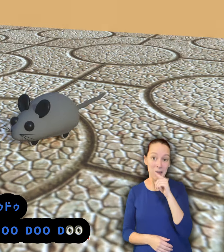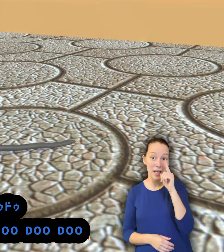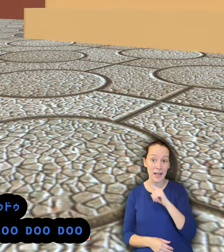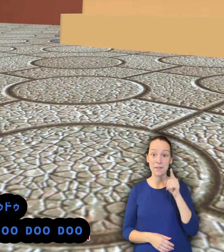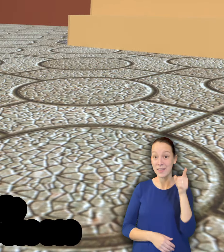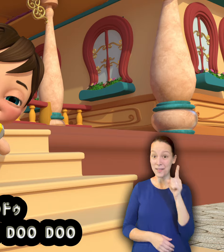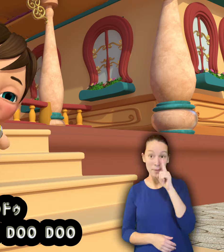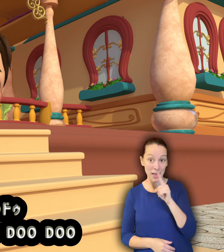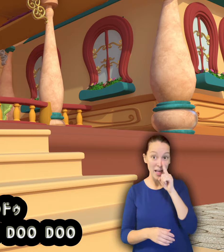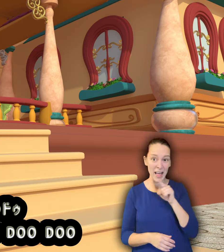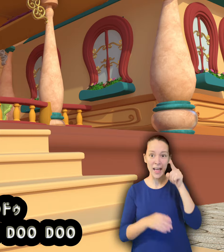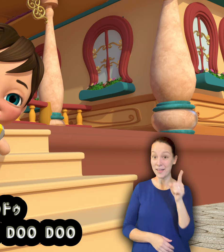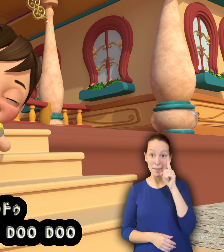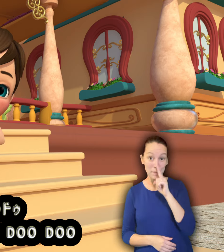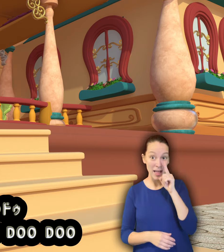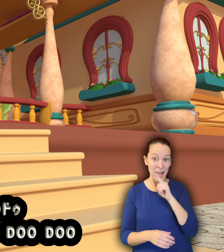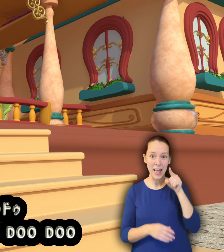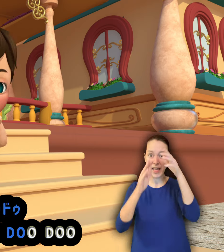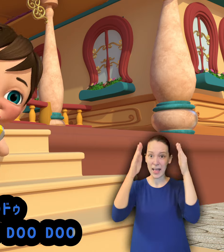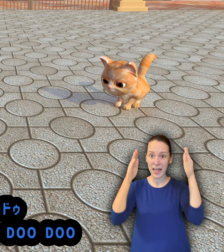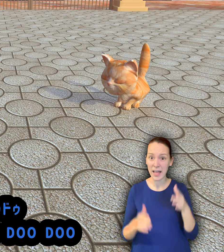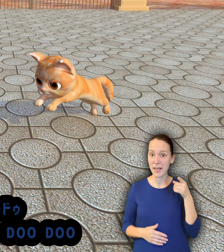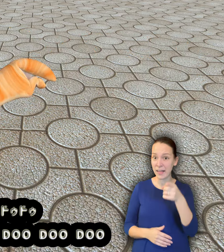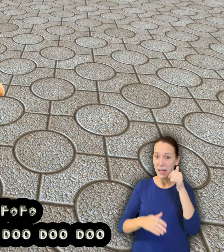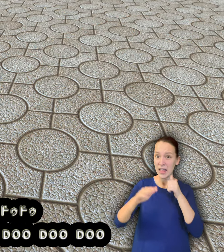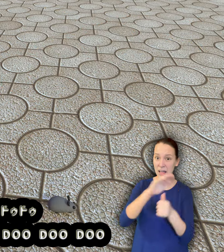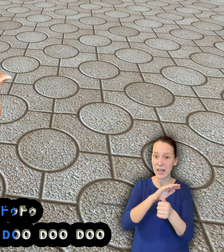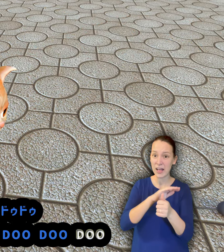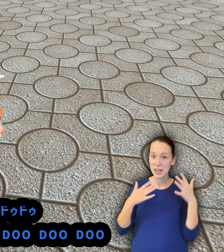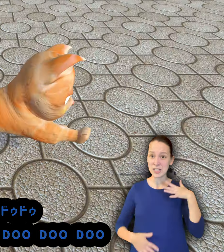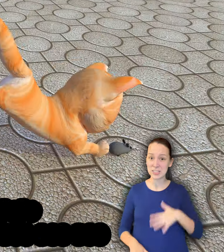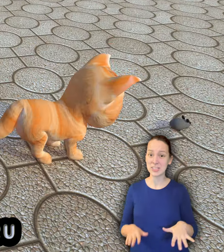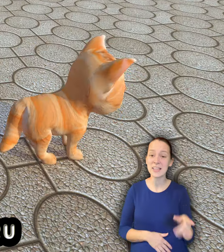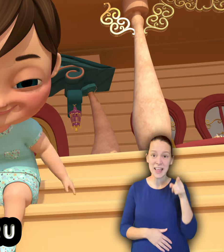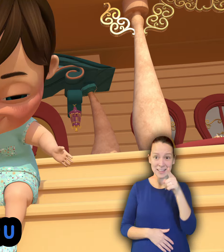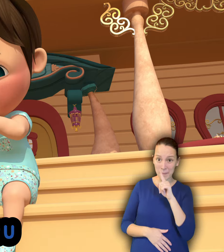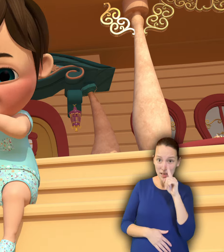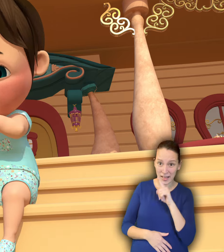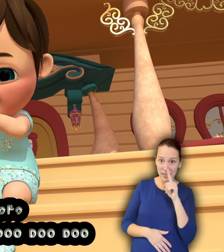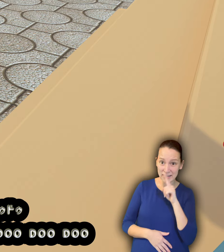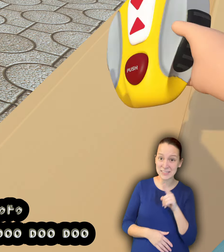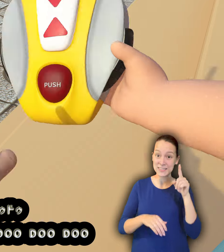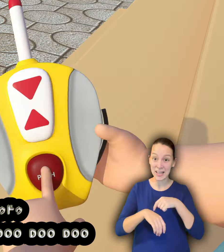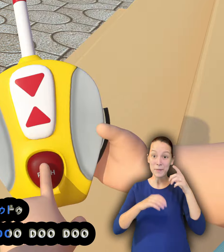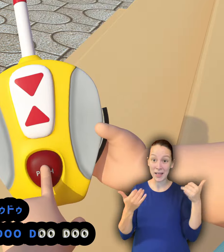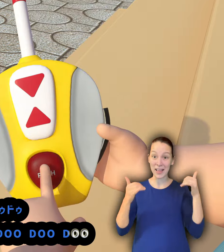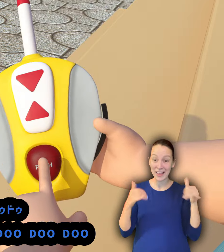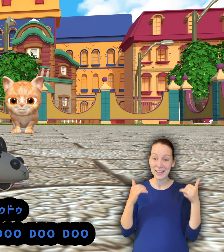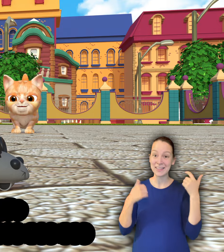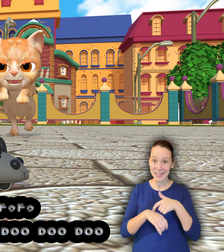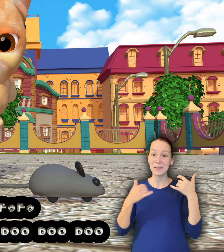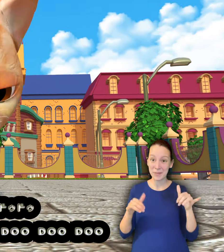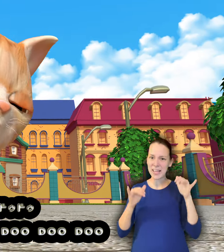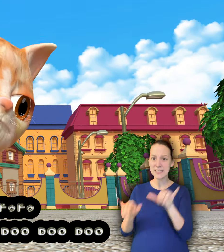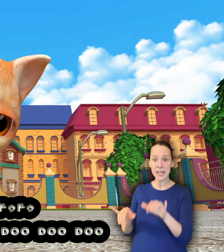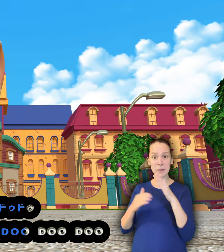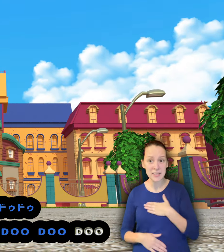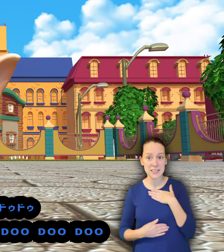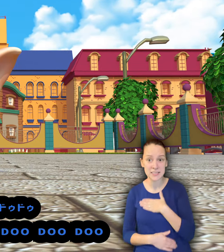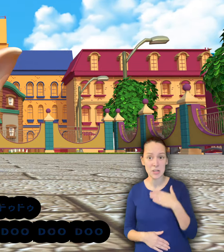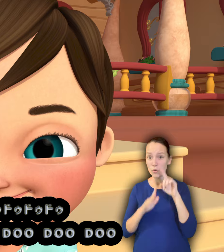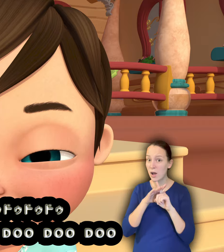ネズミがいるあちこち走ってる待てよ私